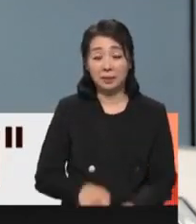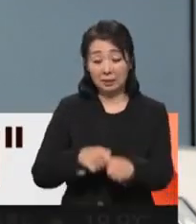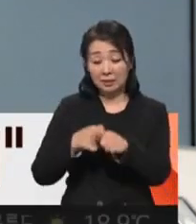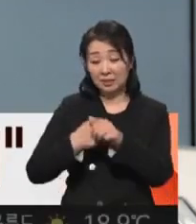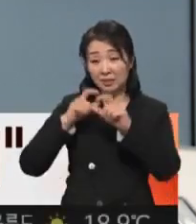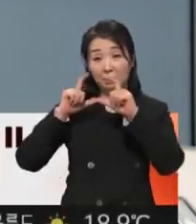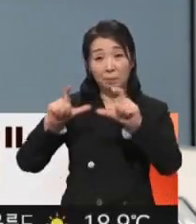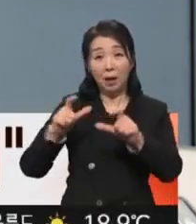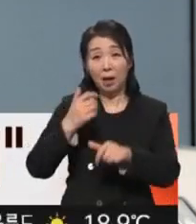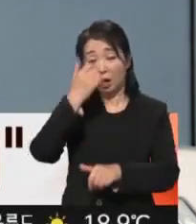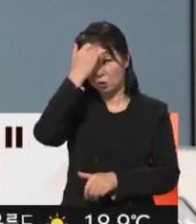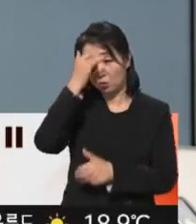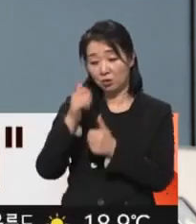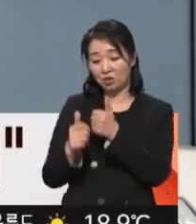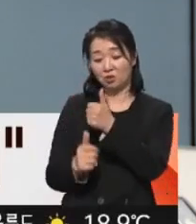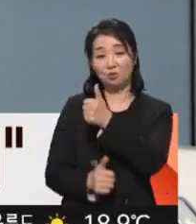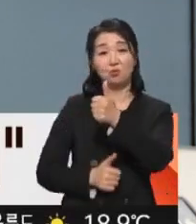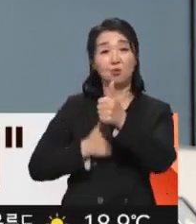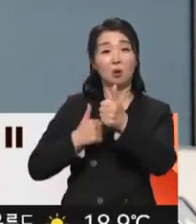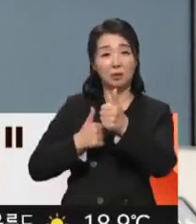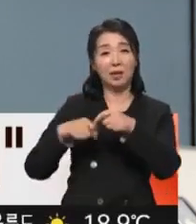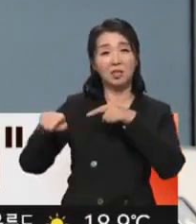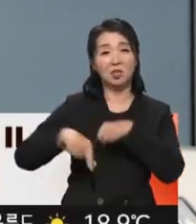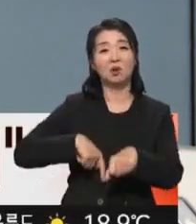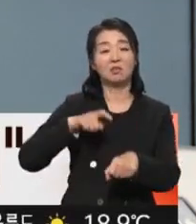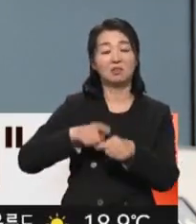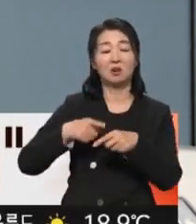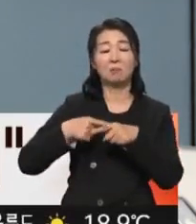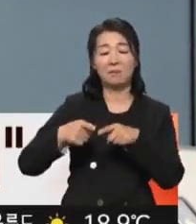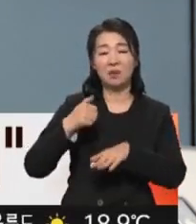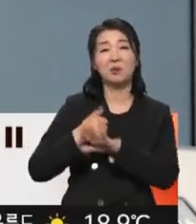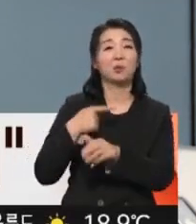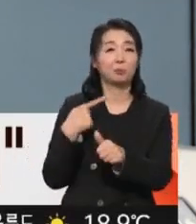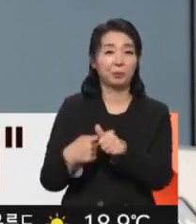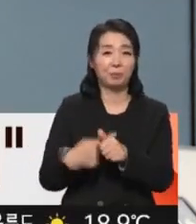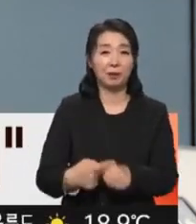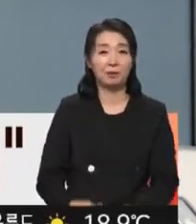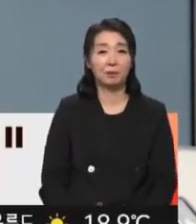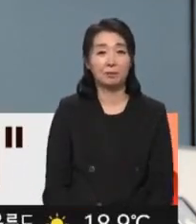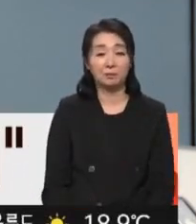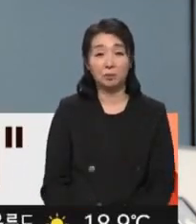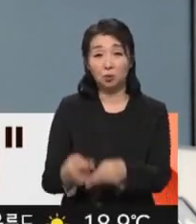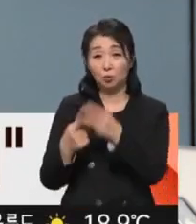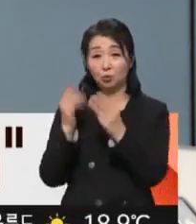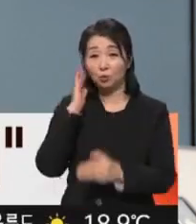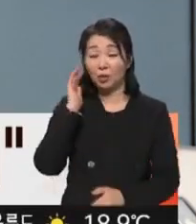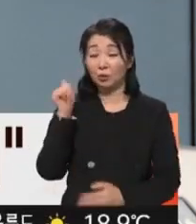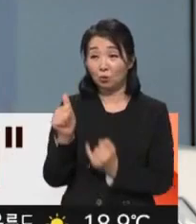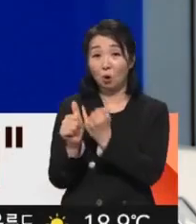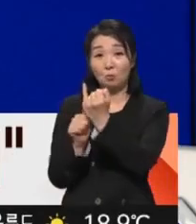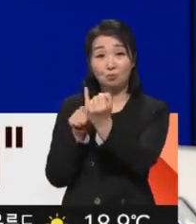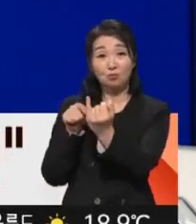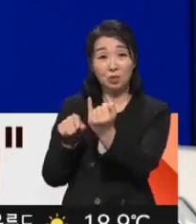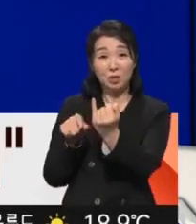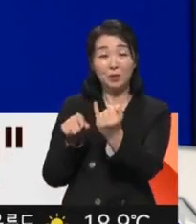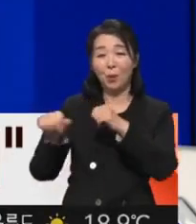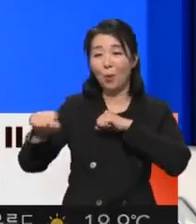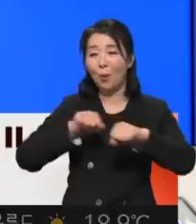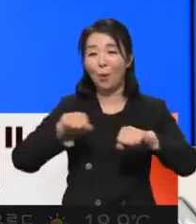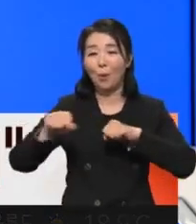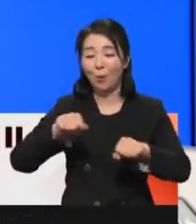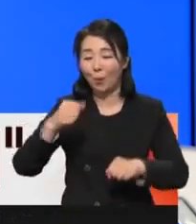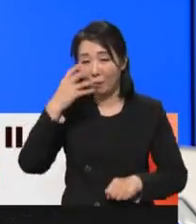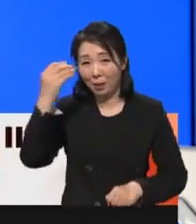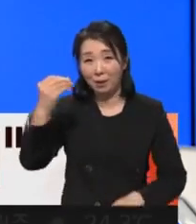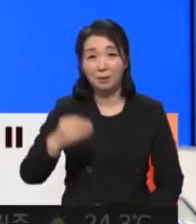대해서는 당 윤리위의 정무적 판단이었다며 우회적으로 비판했죠. 이런 가운데 윤 대통령 부인 김건희 여사의 광폭 행보 역시